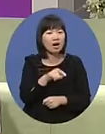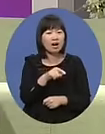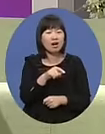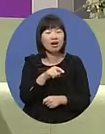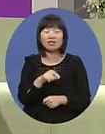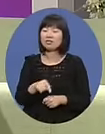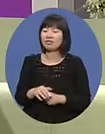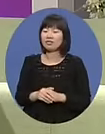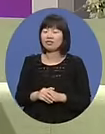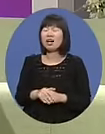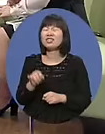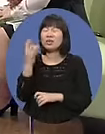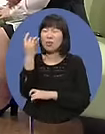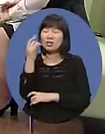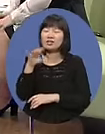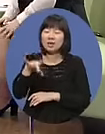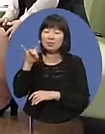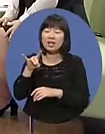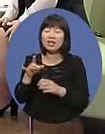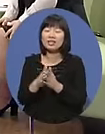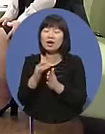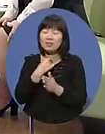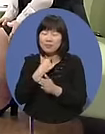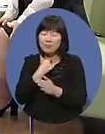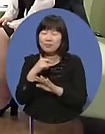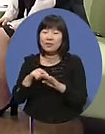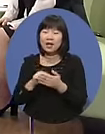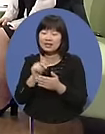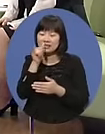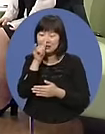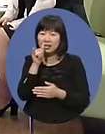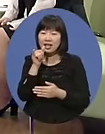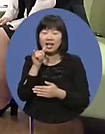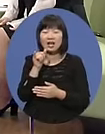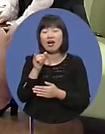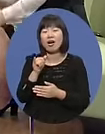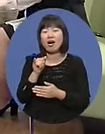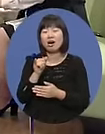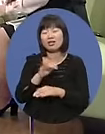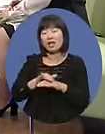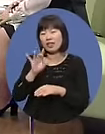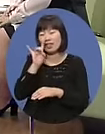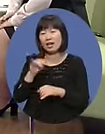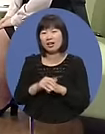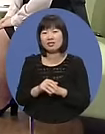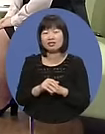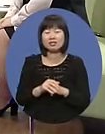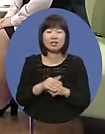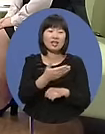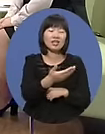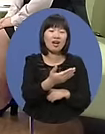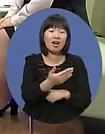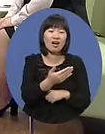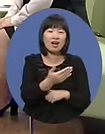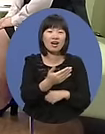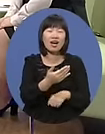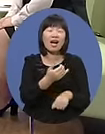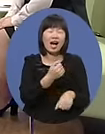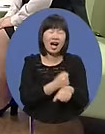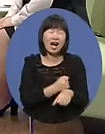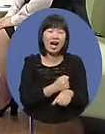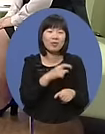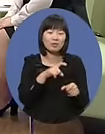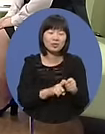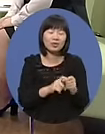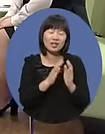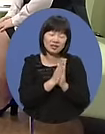이게 안 되는 거예요. 근데 시작할 때는 네, 그런 마음이 있었는데. 네. 하고 싶다라는 마음도 그거는 사실은 그분이 그렇게 하기 위한 기도였던 거예요. 그런 말씀